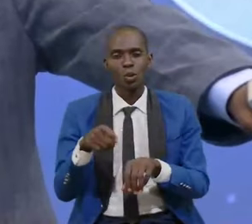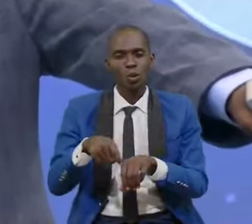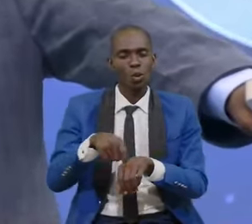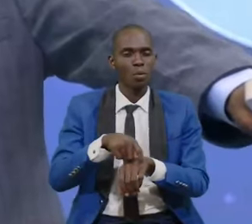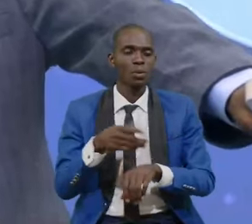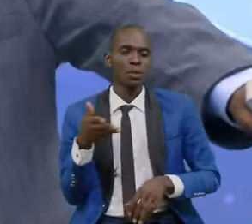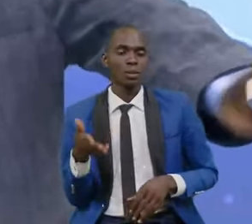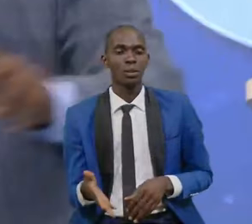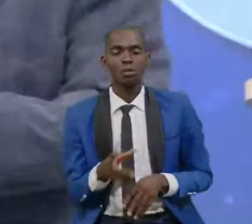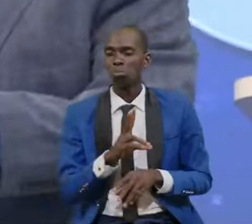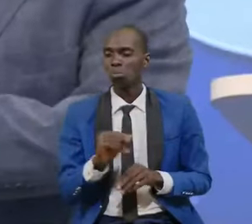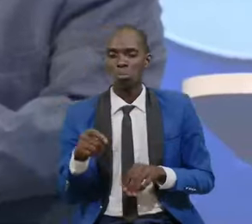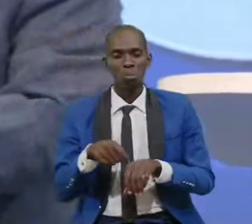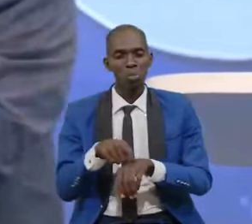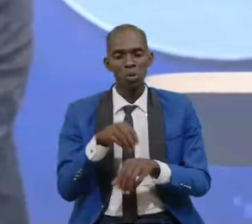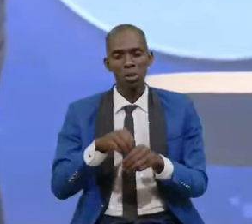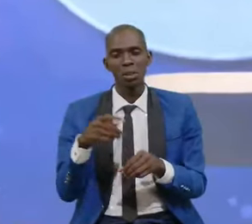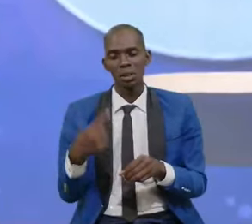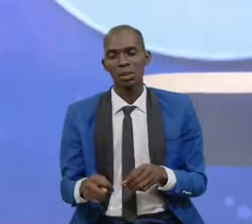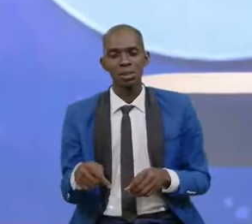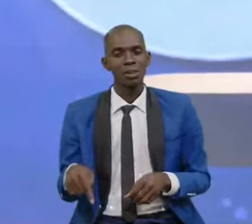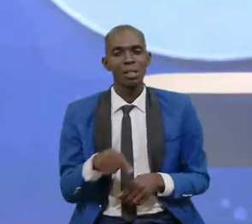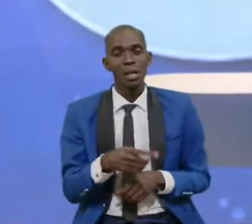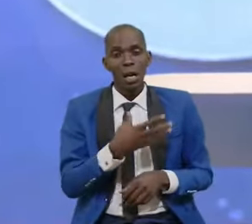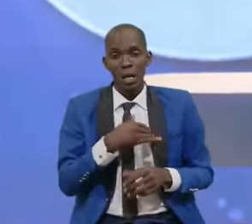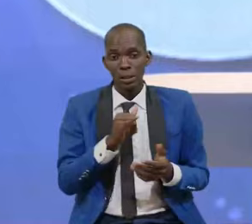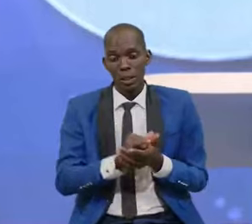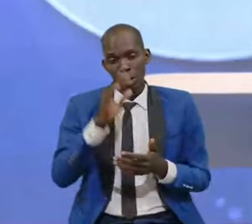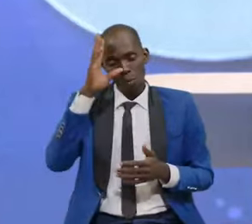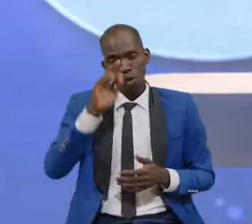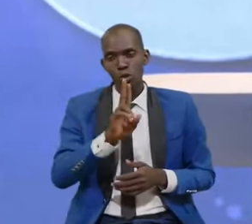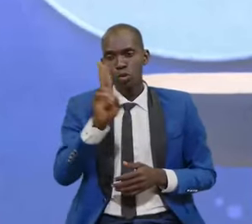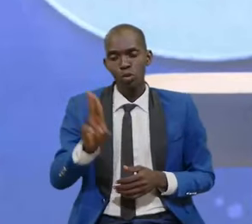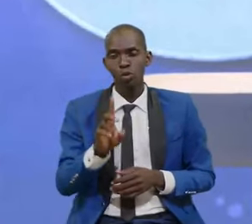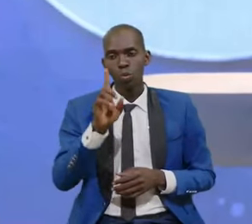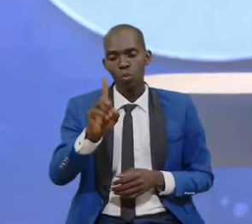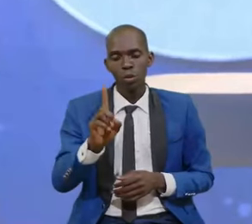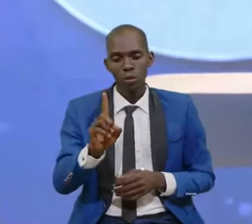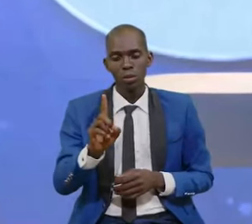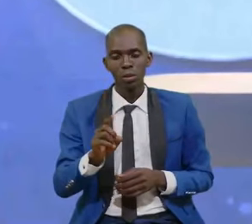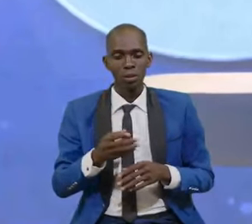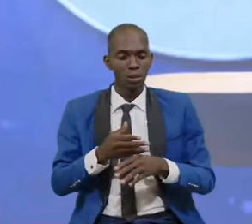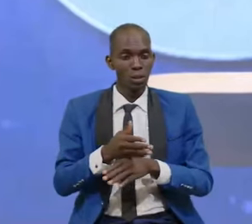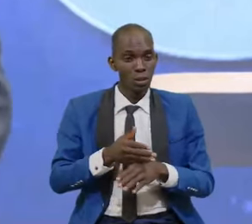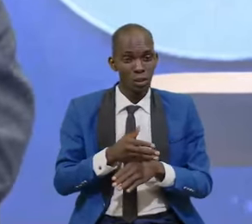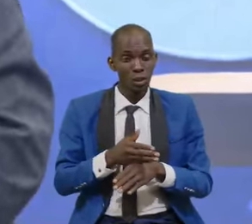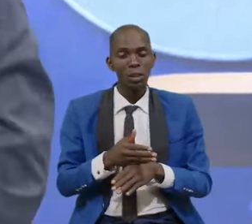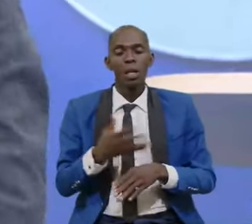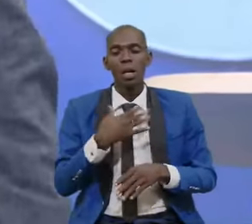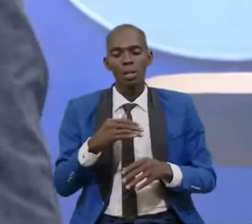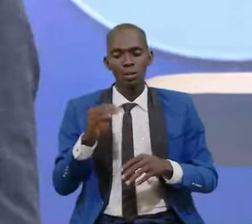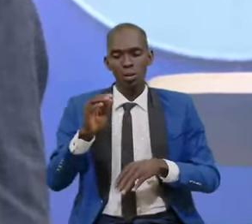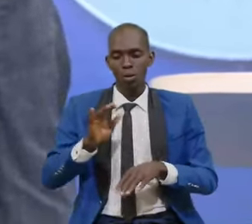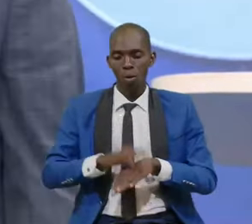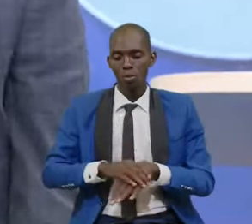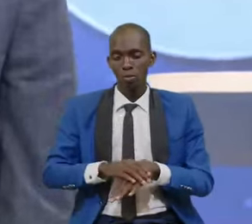De la hanche jusqu'au pied, jusqu'en bas. Et il utilisait un bois. Et il enroulait ce pied sans